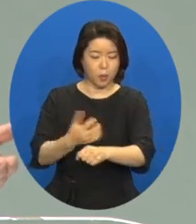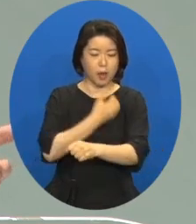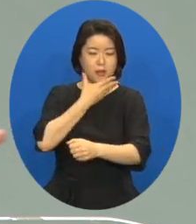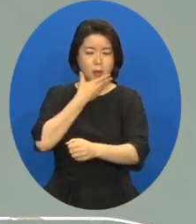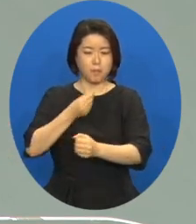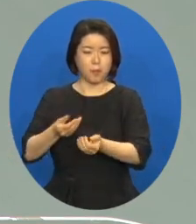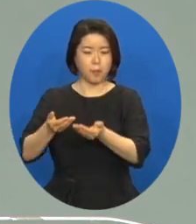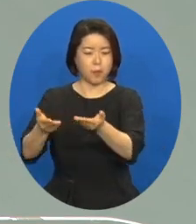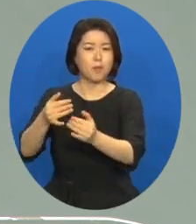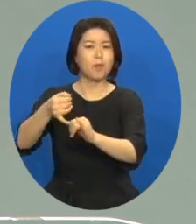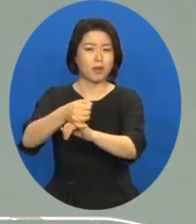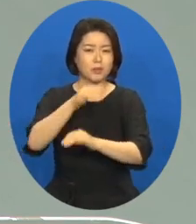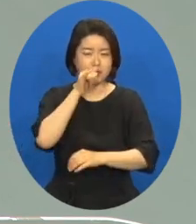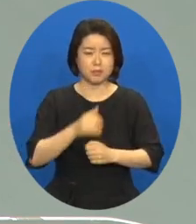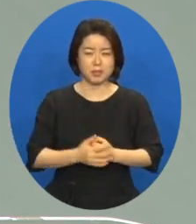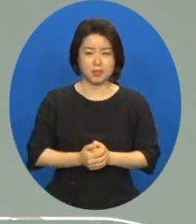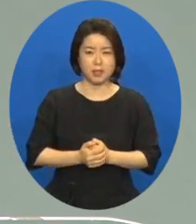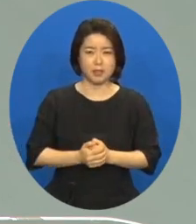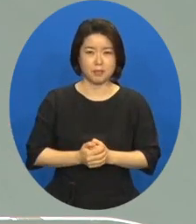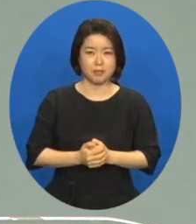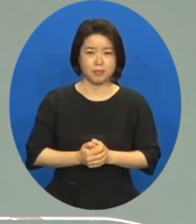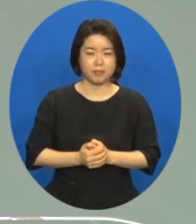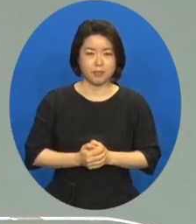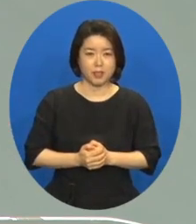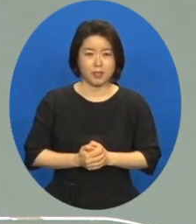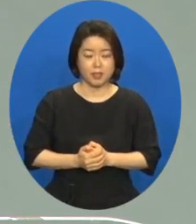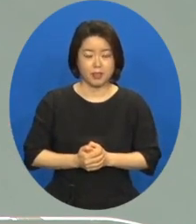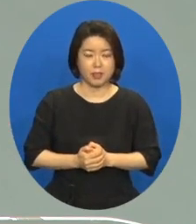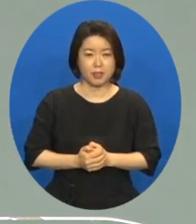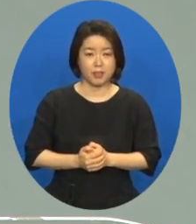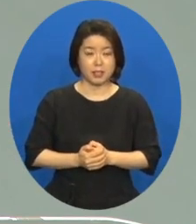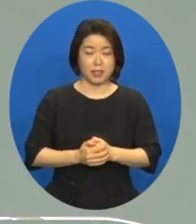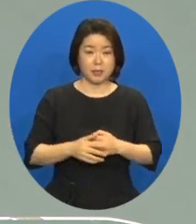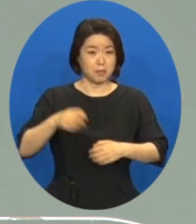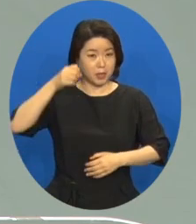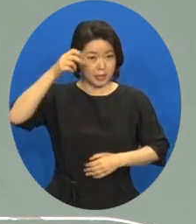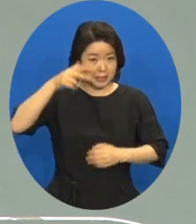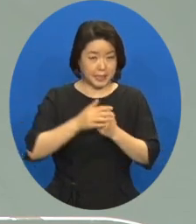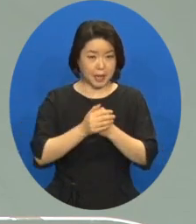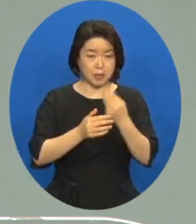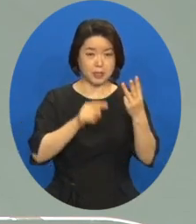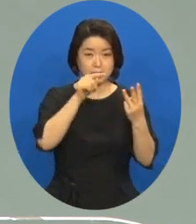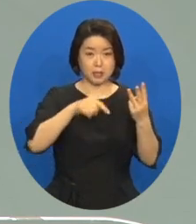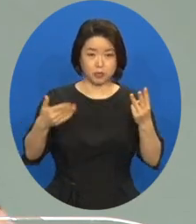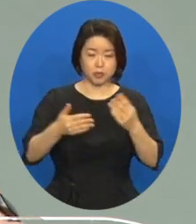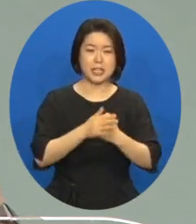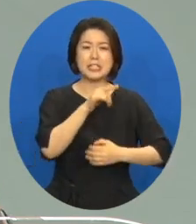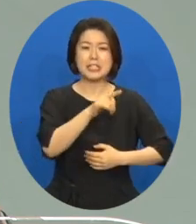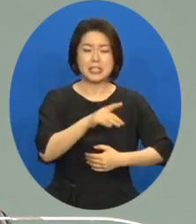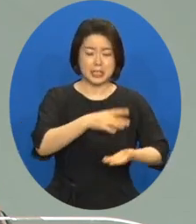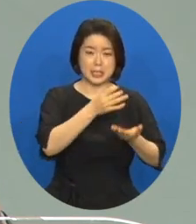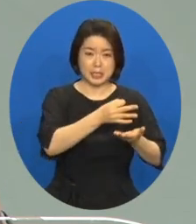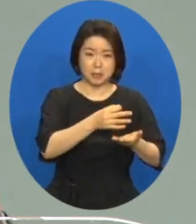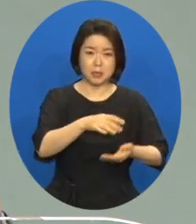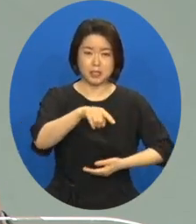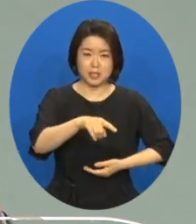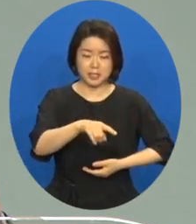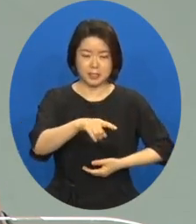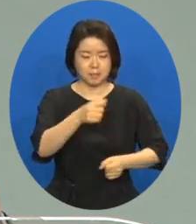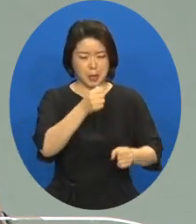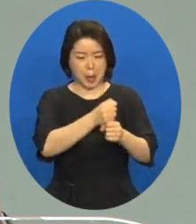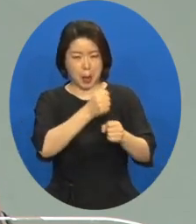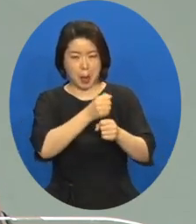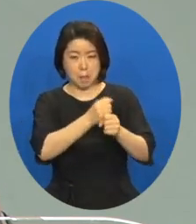약속하셨습니다. 잠언 3장 9절 10절에 보면 내 재물과 내 소산물의 처음 익은 열매로